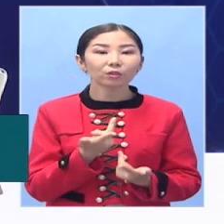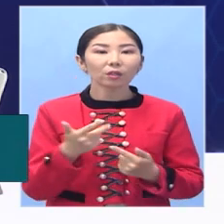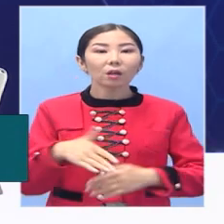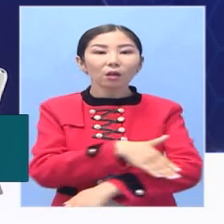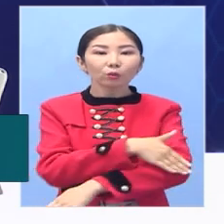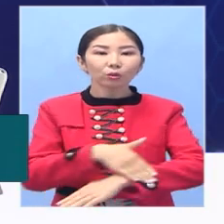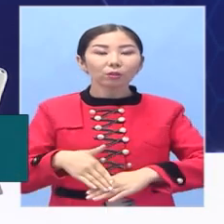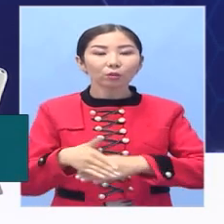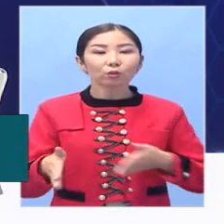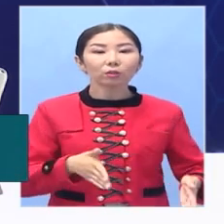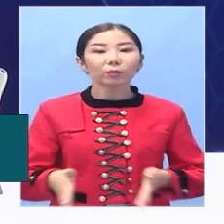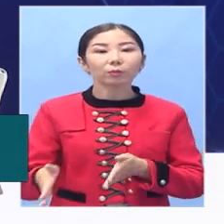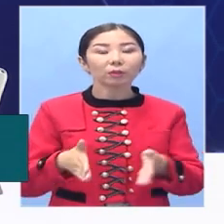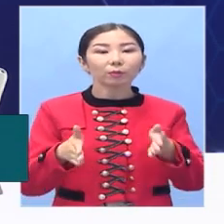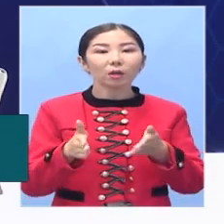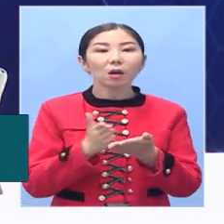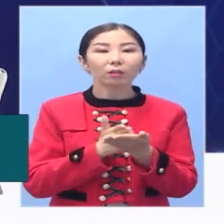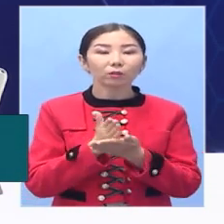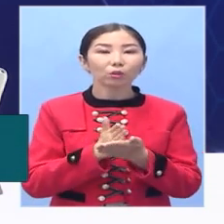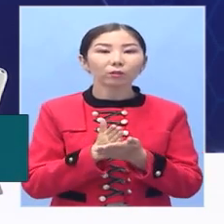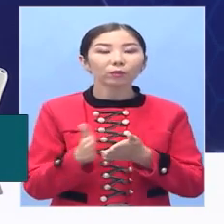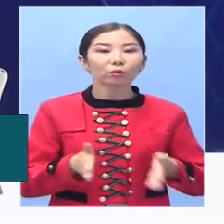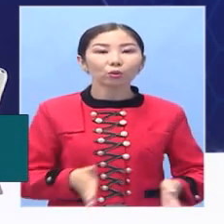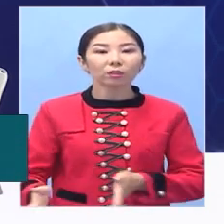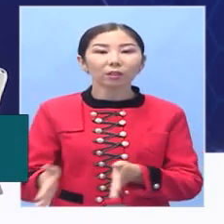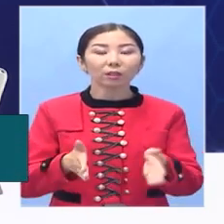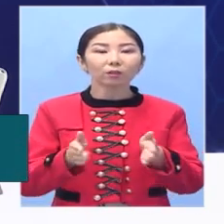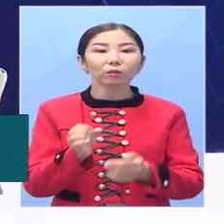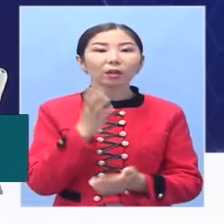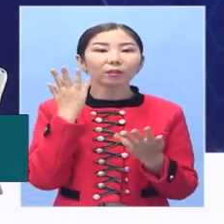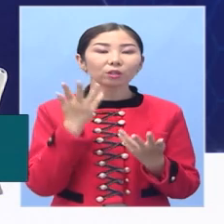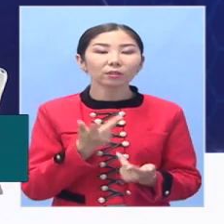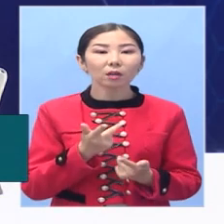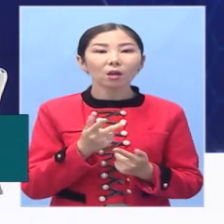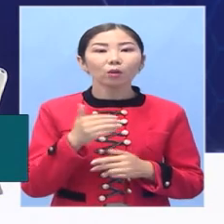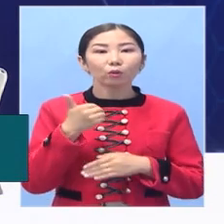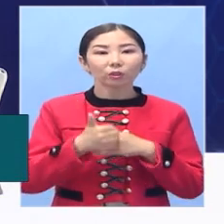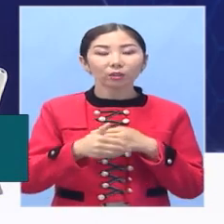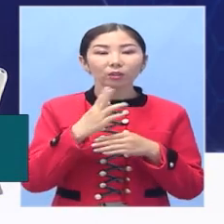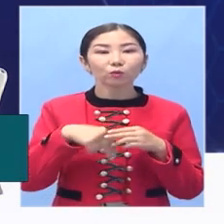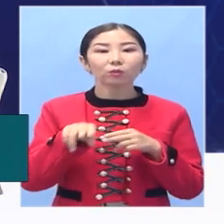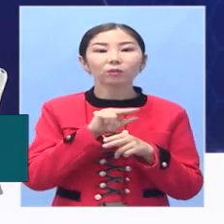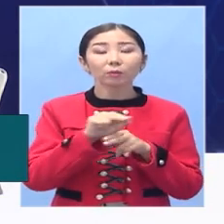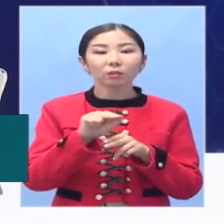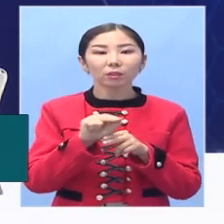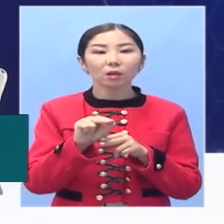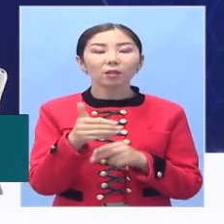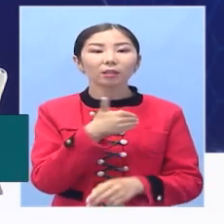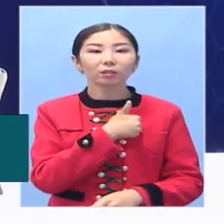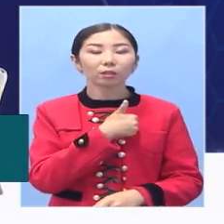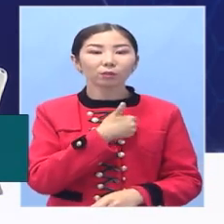жөндеуге, қанша көшеде жаңағы жол салынады, оның қаншасы орташа жөндеу дейсіз, енді өздеріңіздің тілдеріңізбен